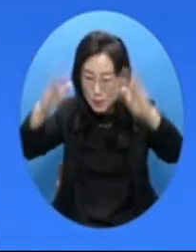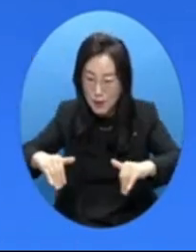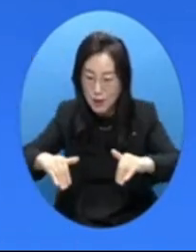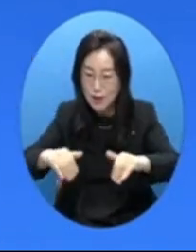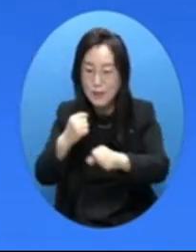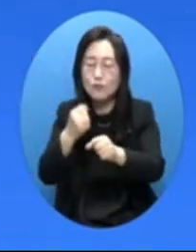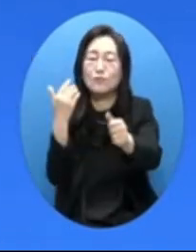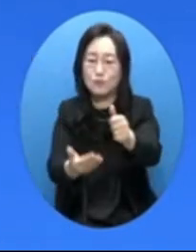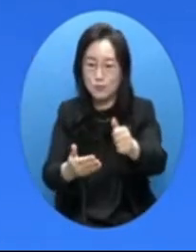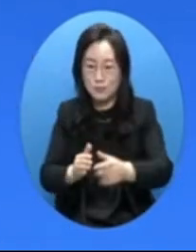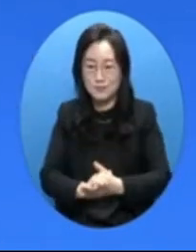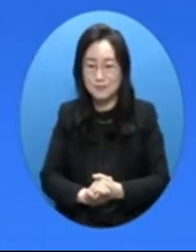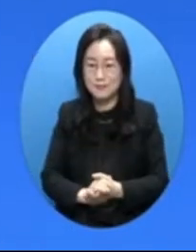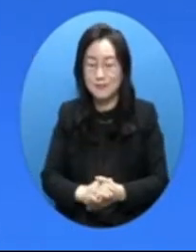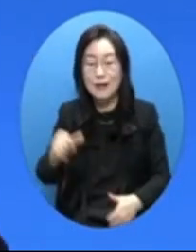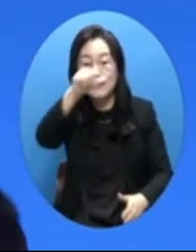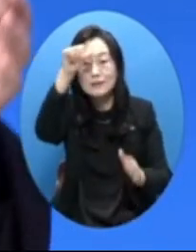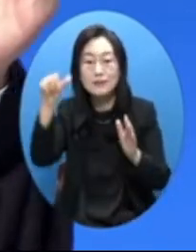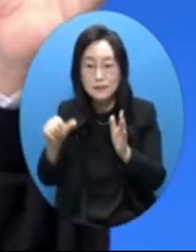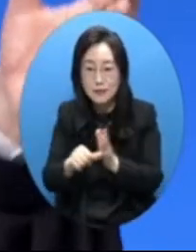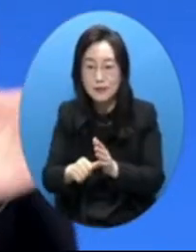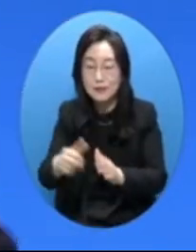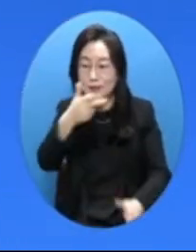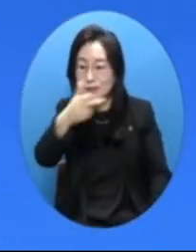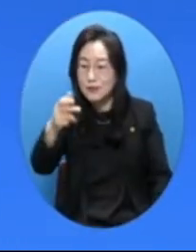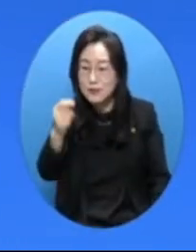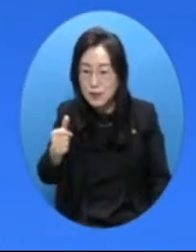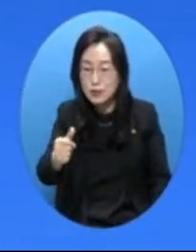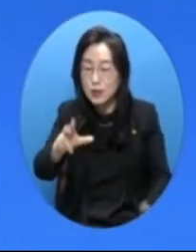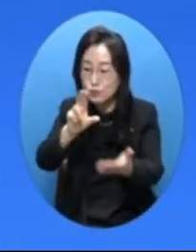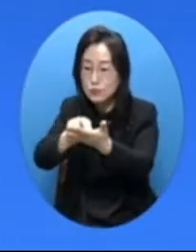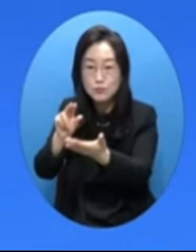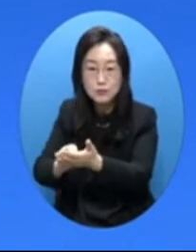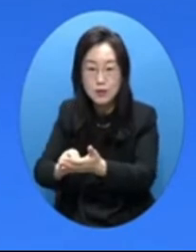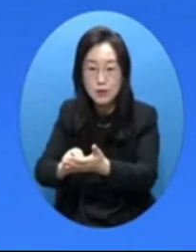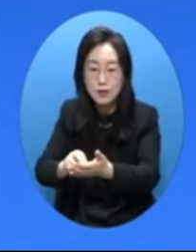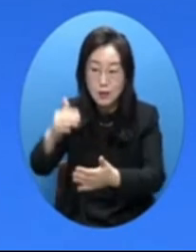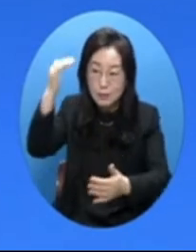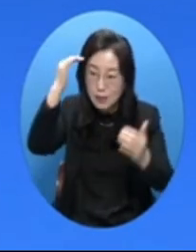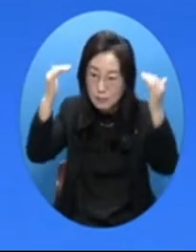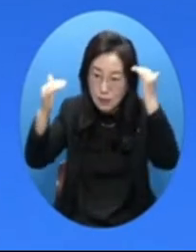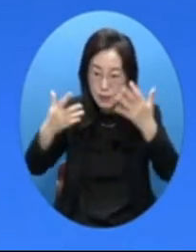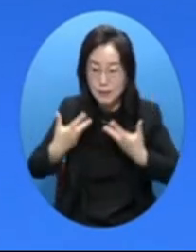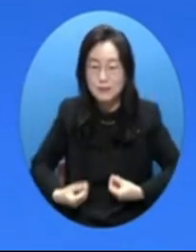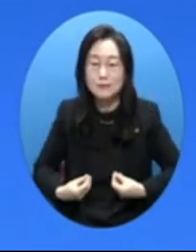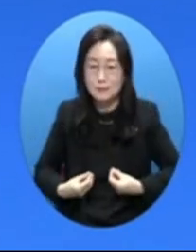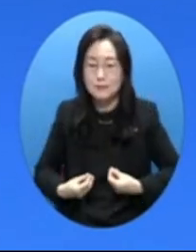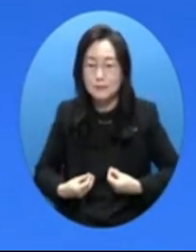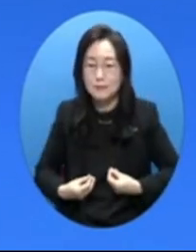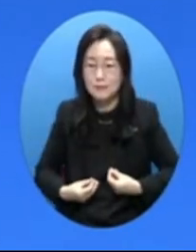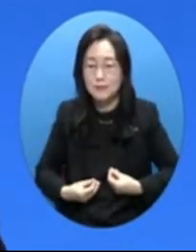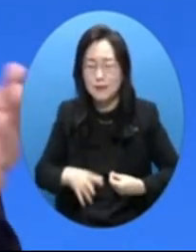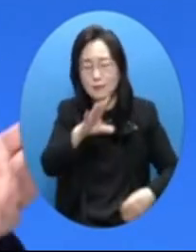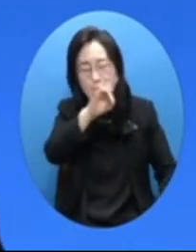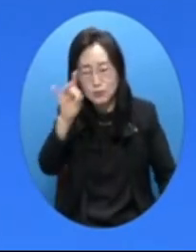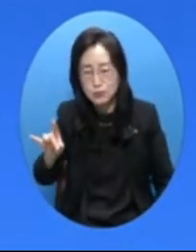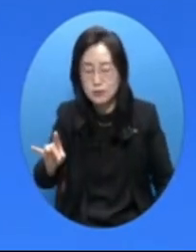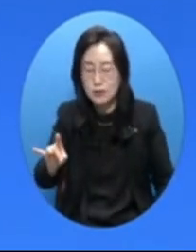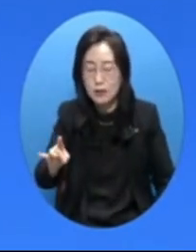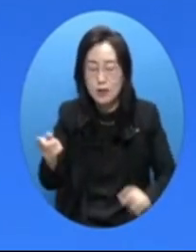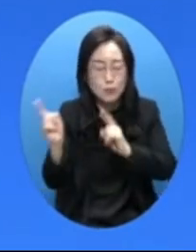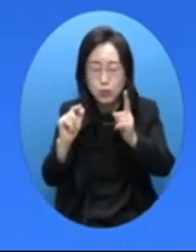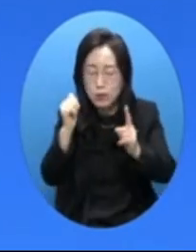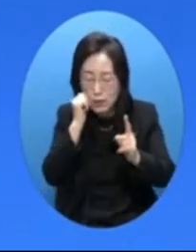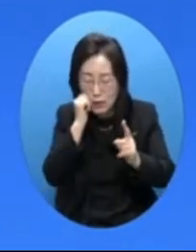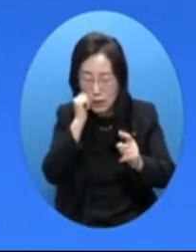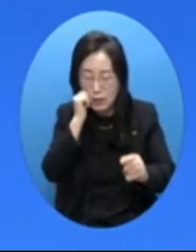주시는 것입니다 인생 크고 작은 문제들이 우리에게 다가와서 우리를 낙심케 하고 때때로 이제는 더 이상 살 수